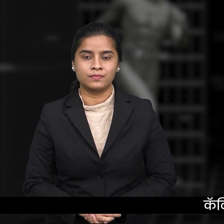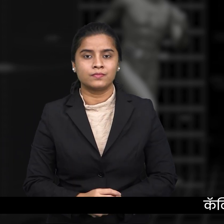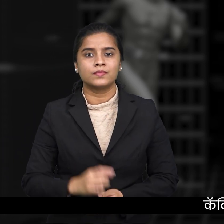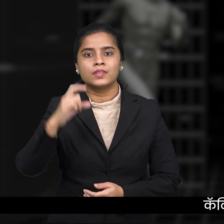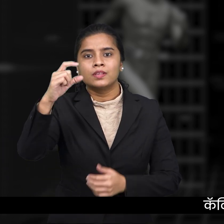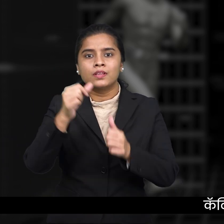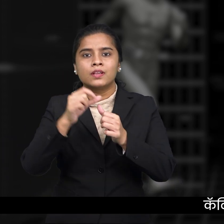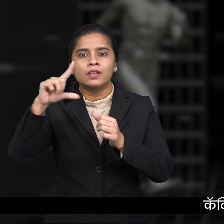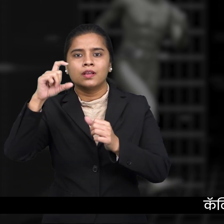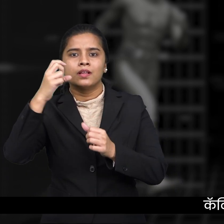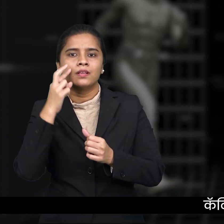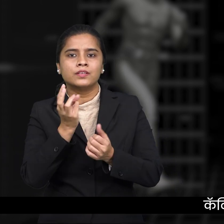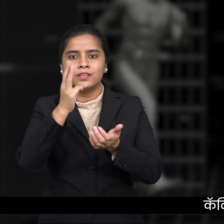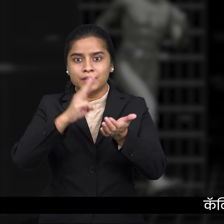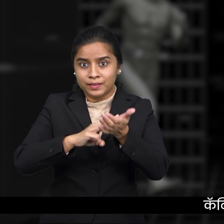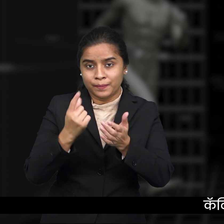कॅल्शियम फॉस्फेट,